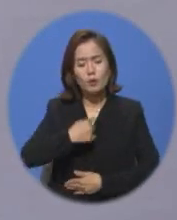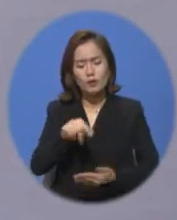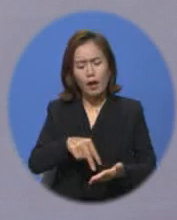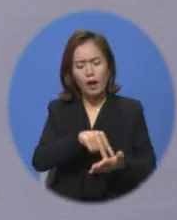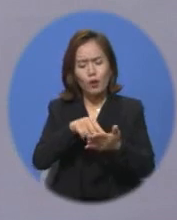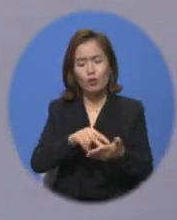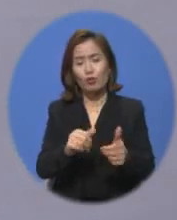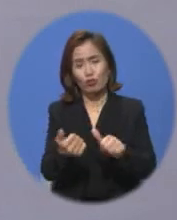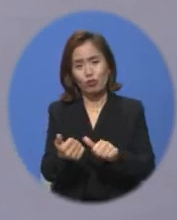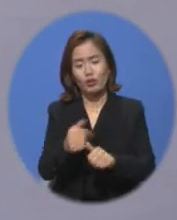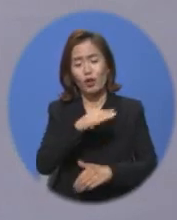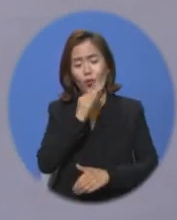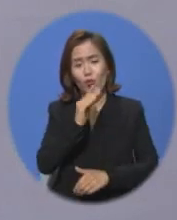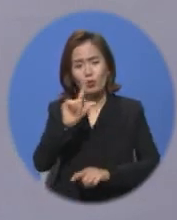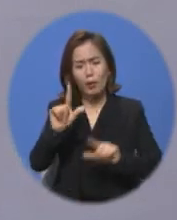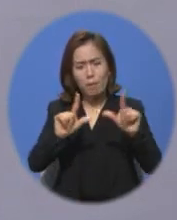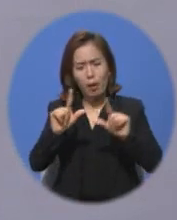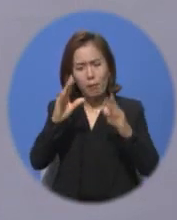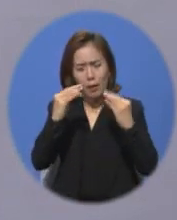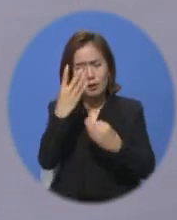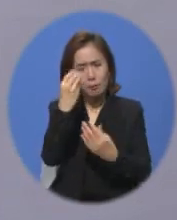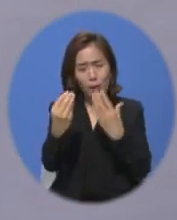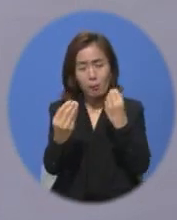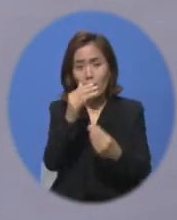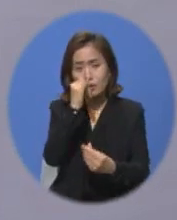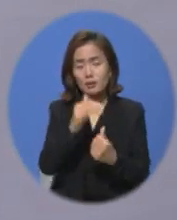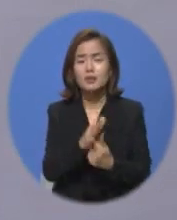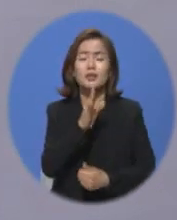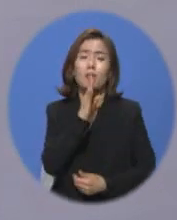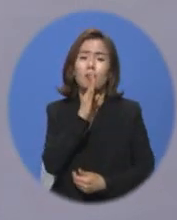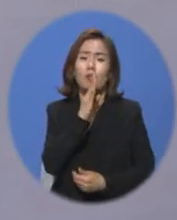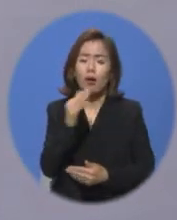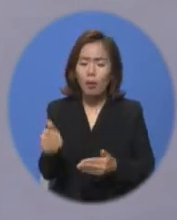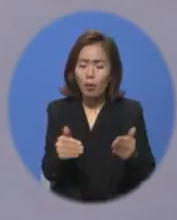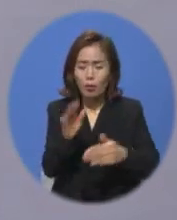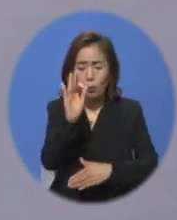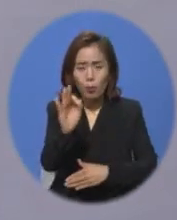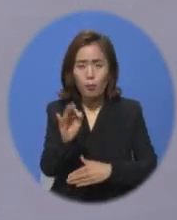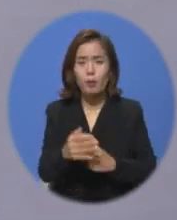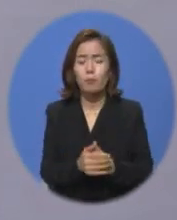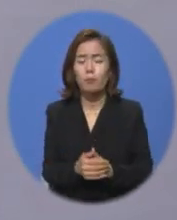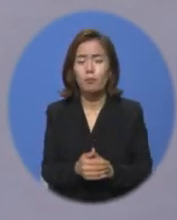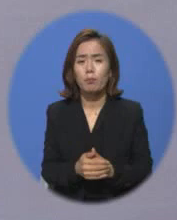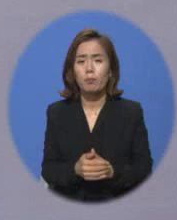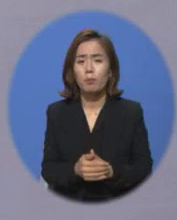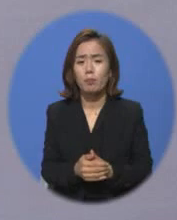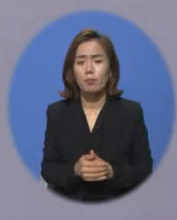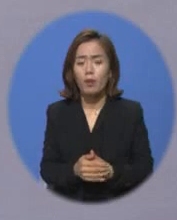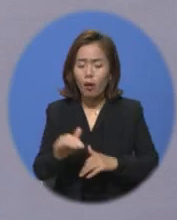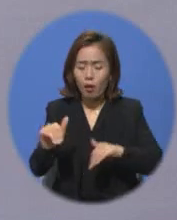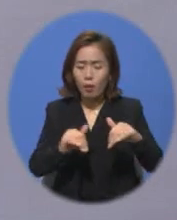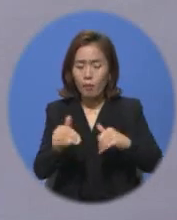종종접하게됩니다. 노인들이홀로세상을떠났다는소식을자주접하고, 거리에서는